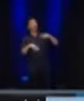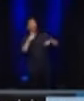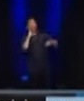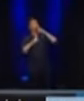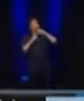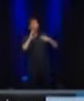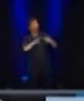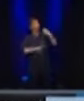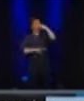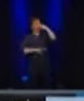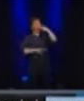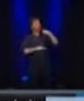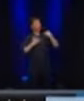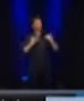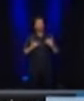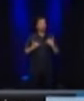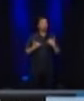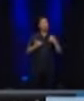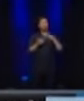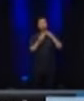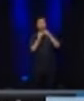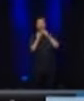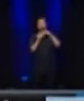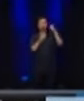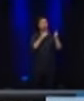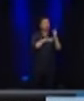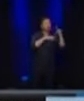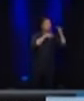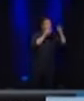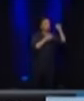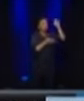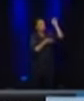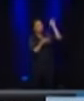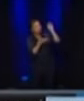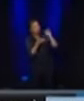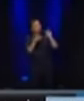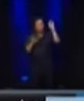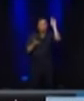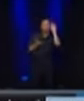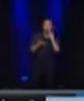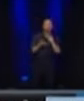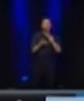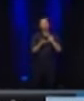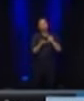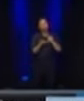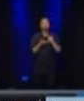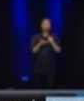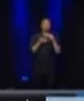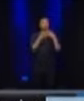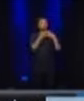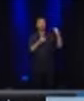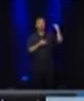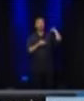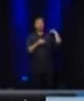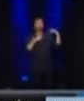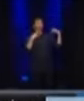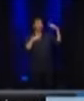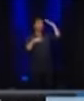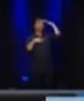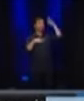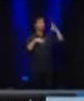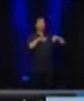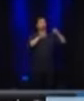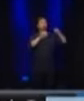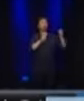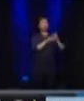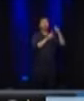plus dangereuse. Hein. Il y a eu des jeunes qui ont fait des parties à l'extérieur et qui ont eu plusieurs cas comme tel. Là,